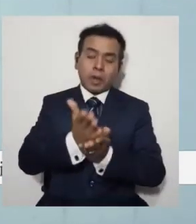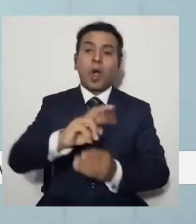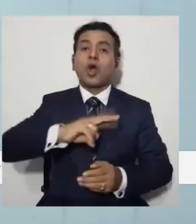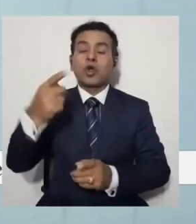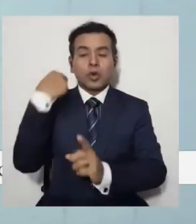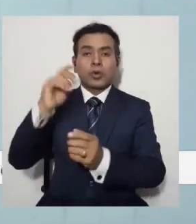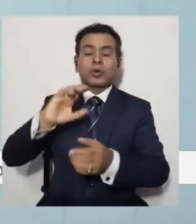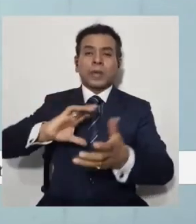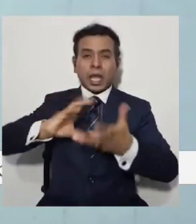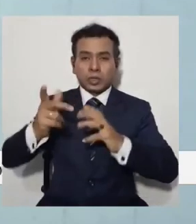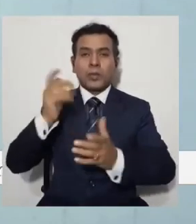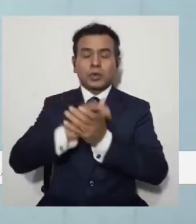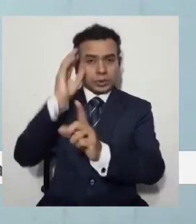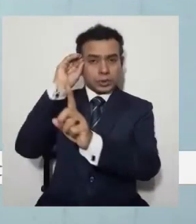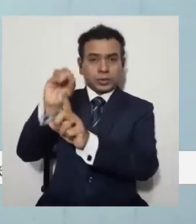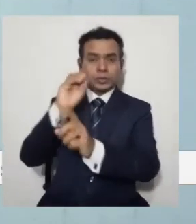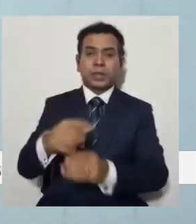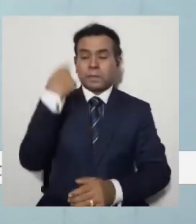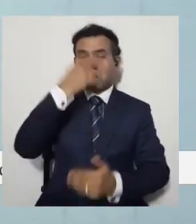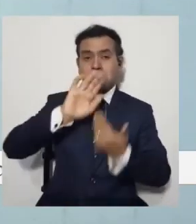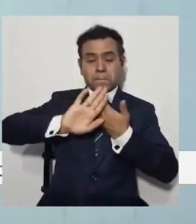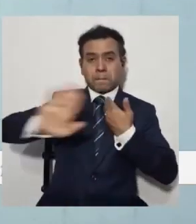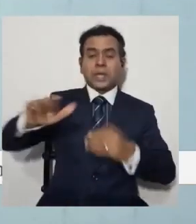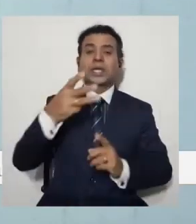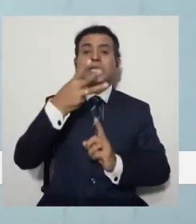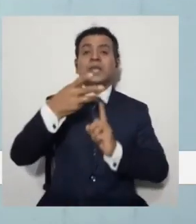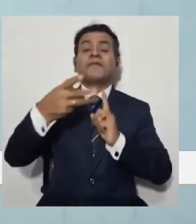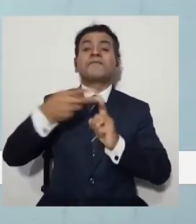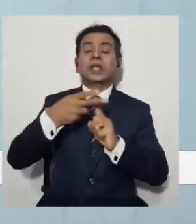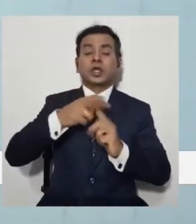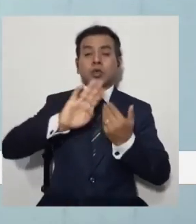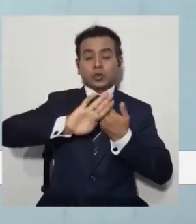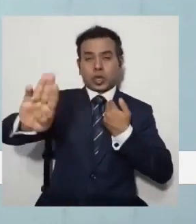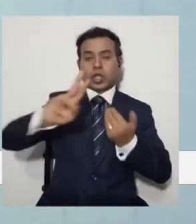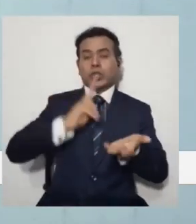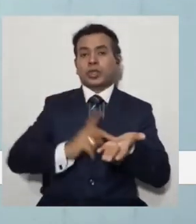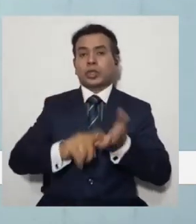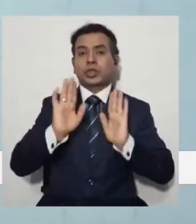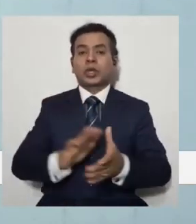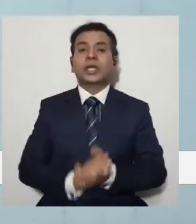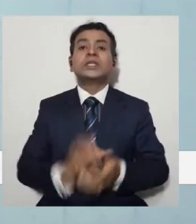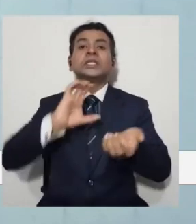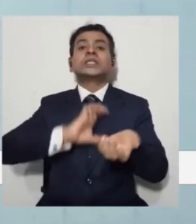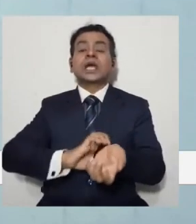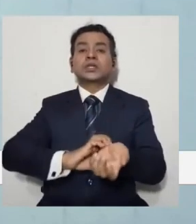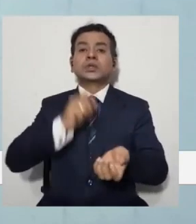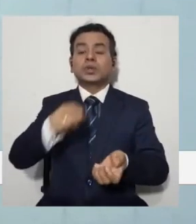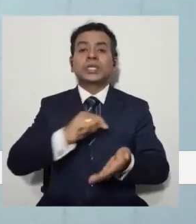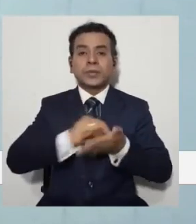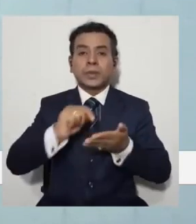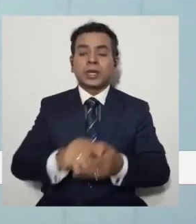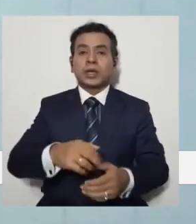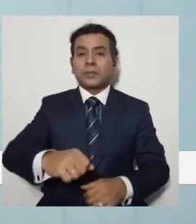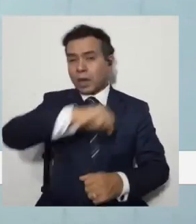বেশি দরকার, কারণ স্বাস্থ্যবিধি আমাদের হাঁচি কাশি এর মধ্যে যে ড্রপলেট হয় এই ড্রপলেটের